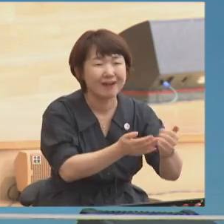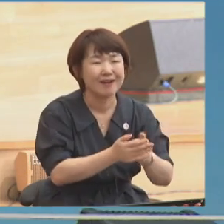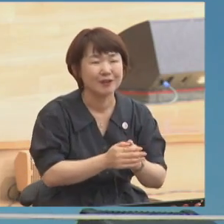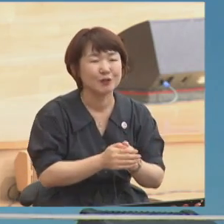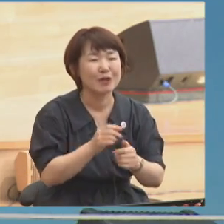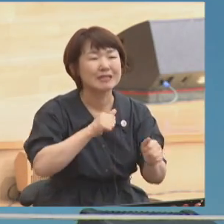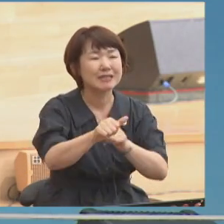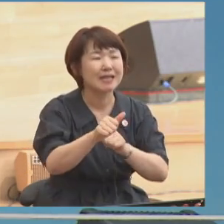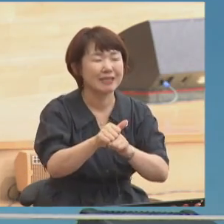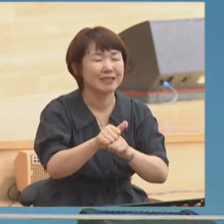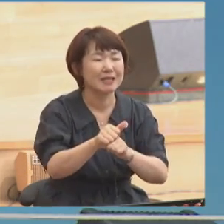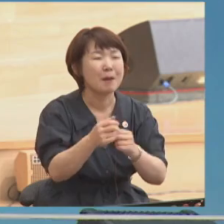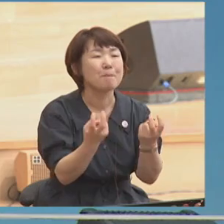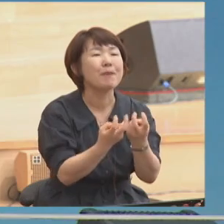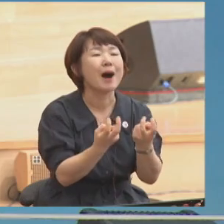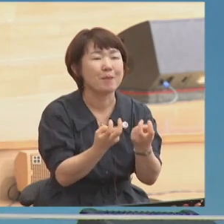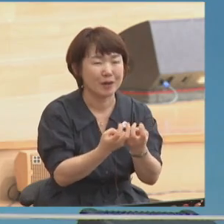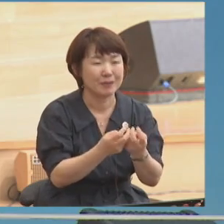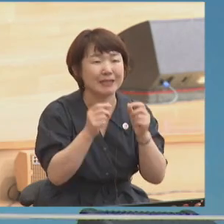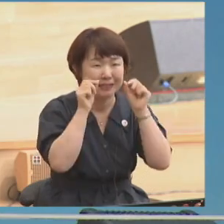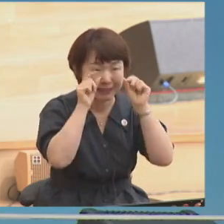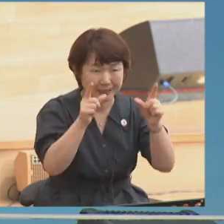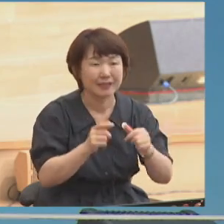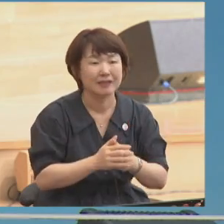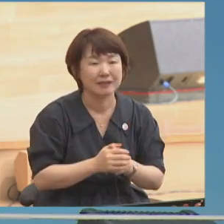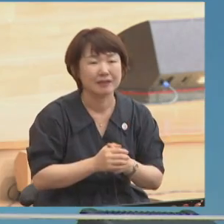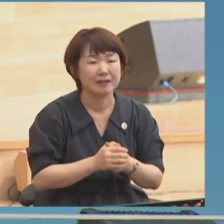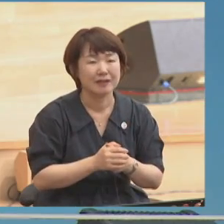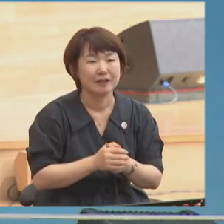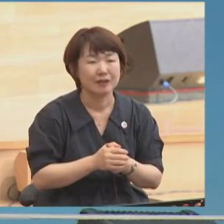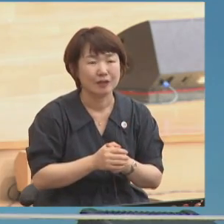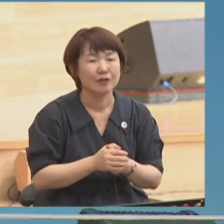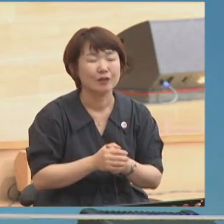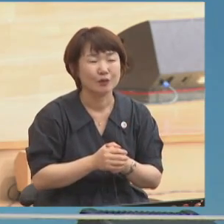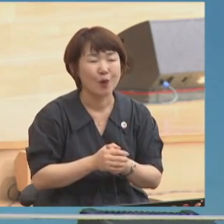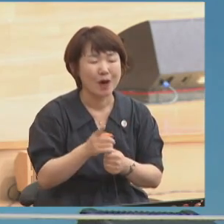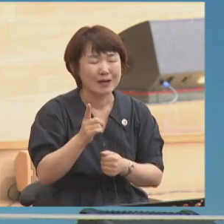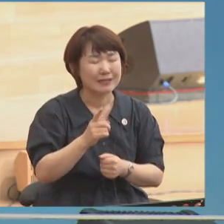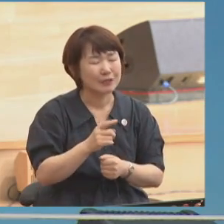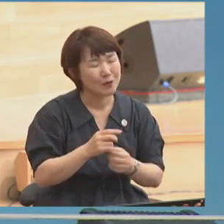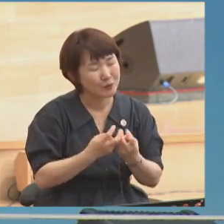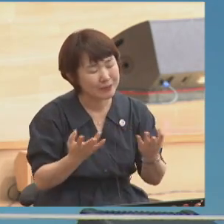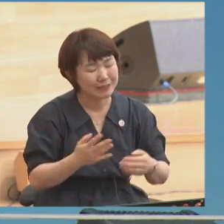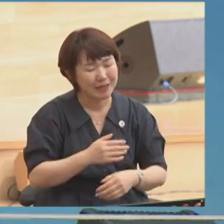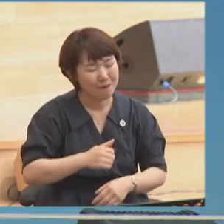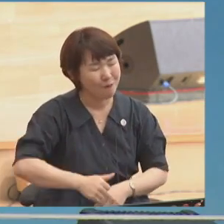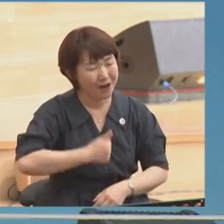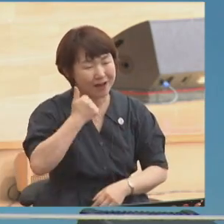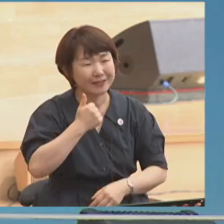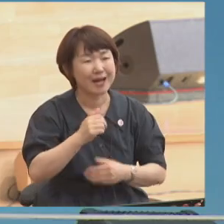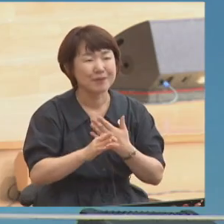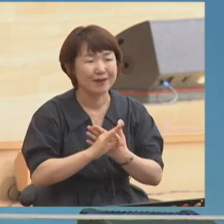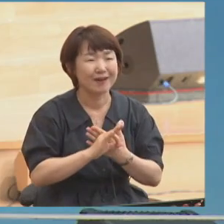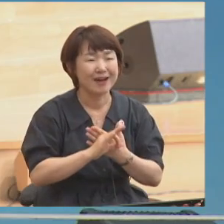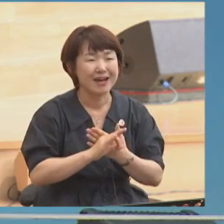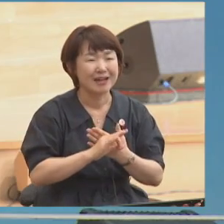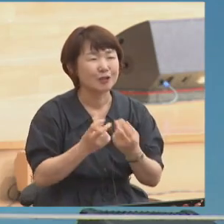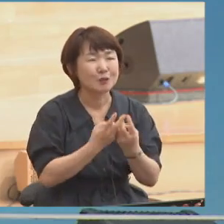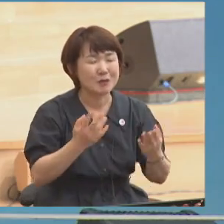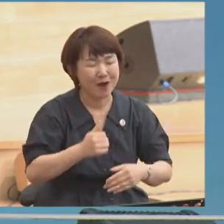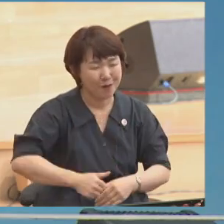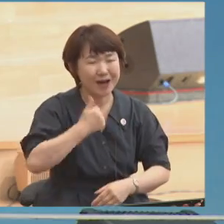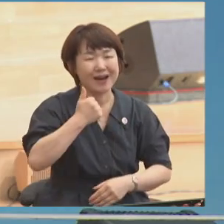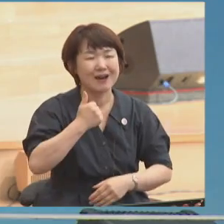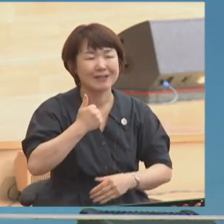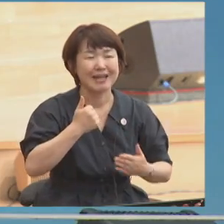다른 방법이라는 걸 깨닫는 거예요. 그래도 정화 합닥지가 난다. 정말 내가 너무 화나서